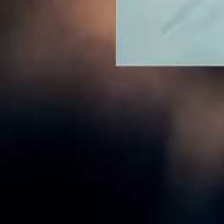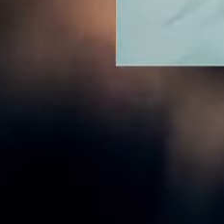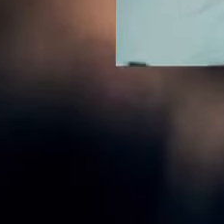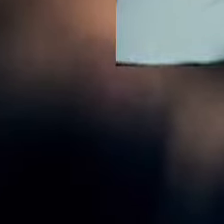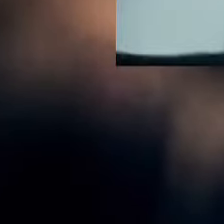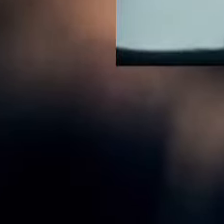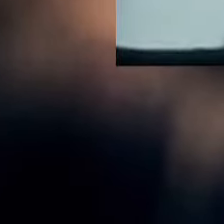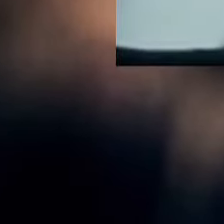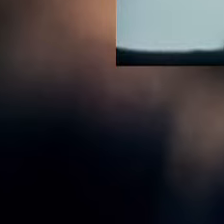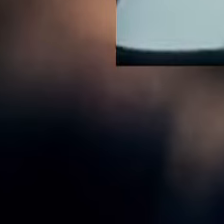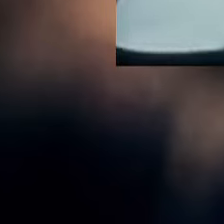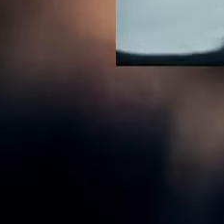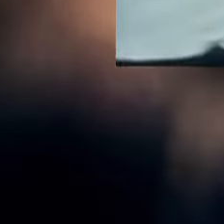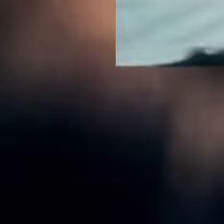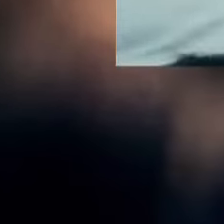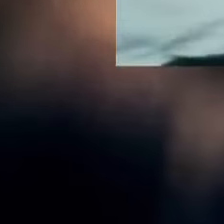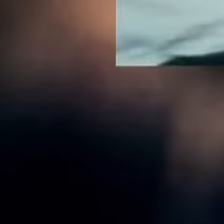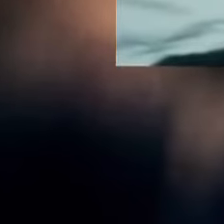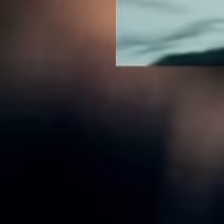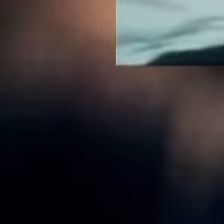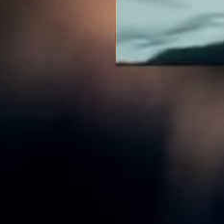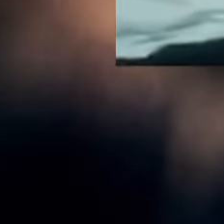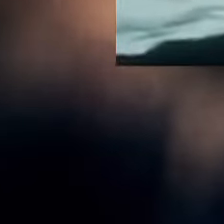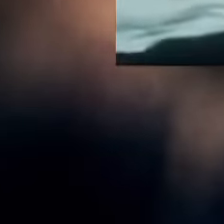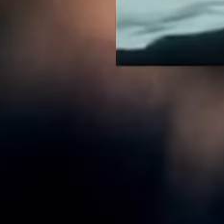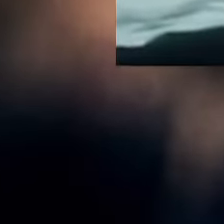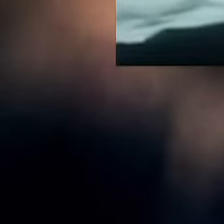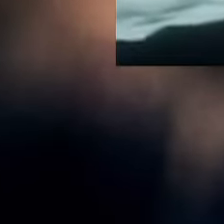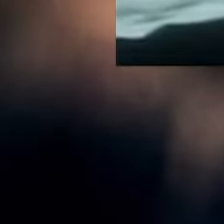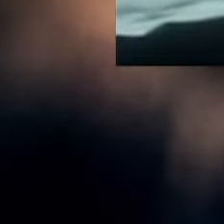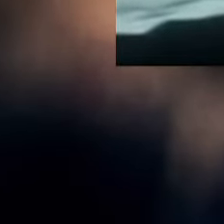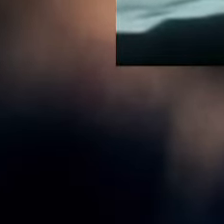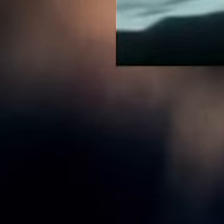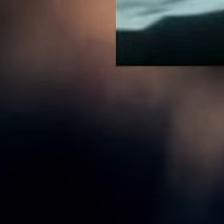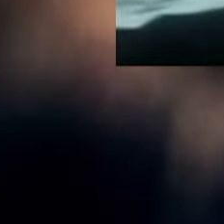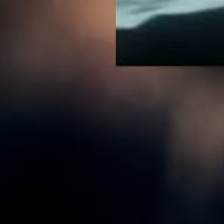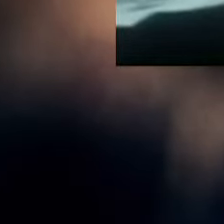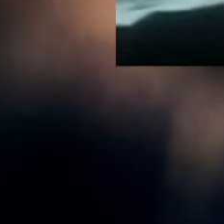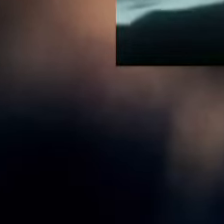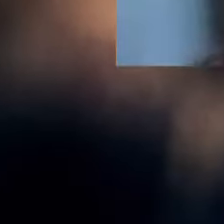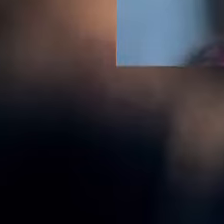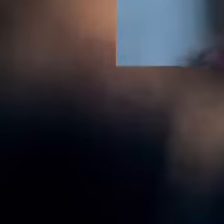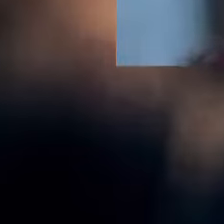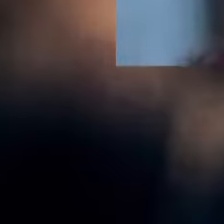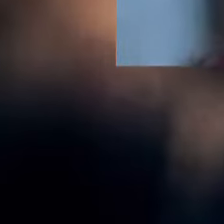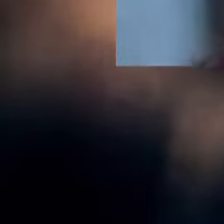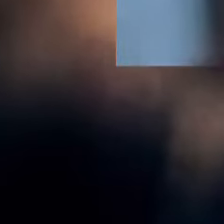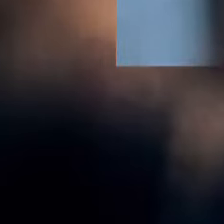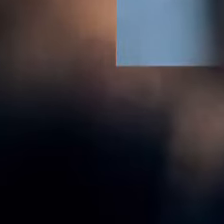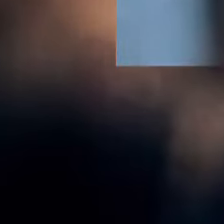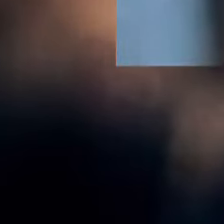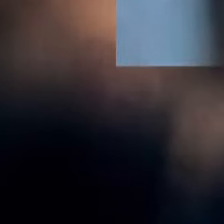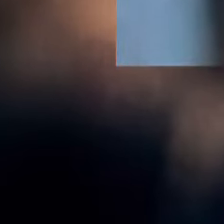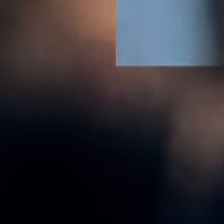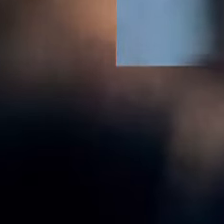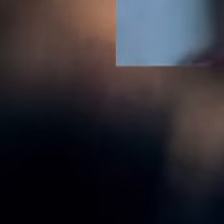شكرينا بيه يا جدعان انا عامل على الضرب اللي هاكله على قفايا وانا بصراحه امي قبل ما تموت موصياني على قفايا لا هتضرب على